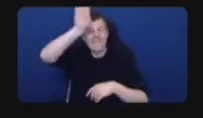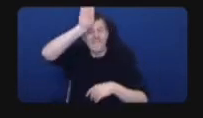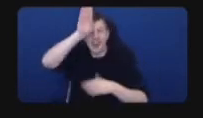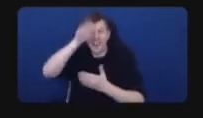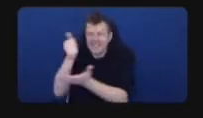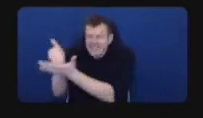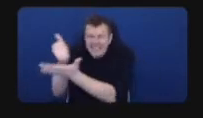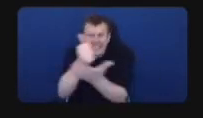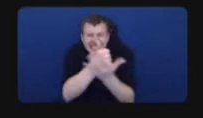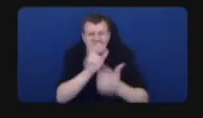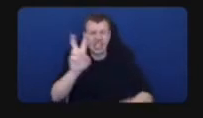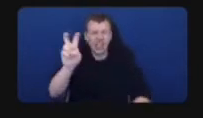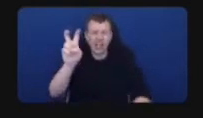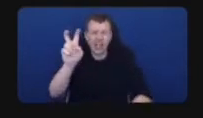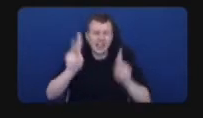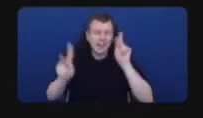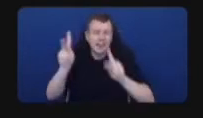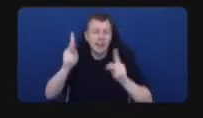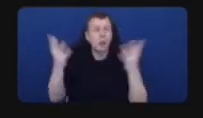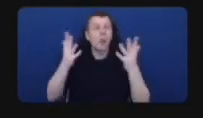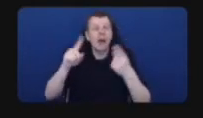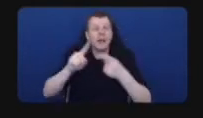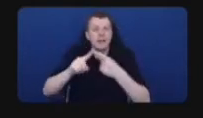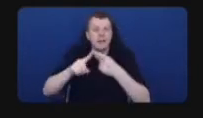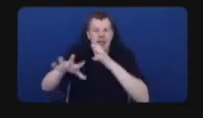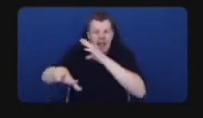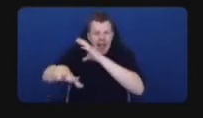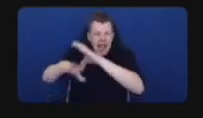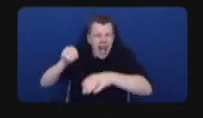还有那天在火警部门，他们那天